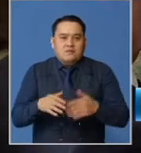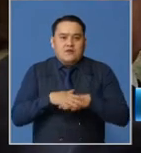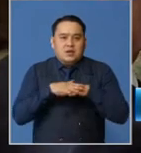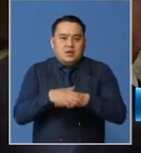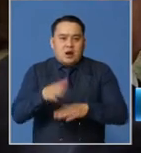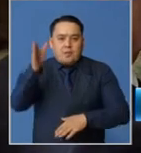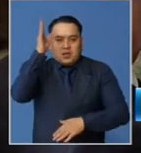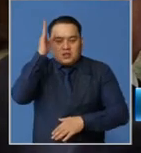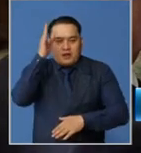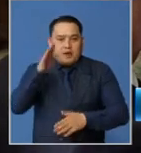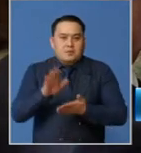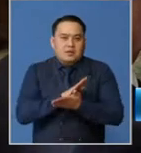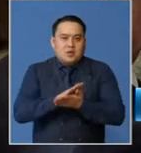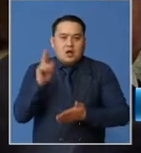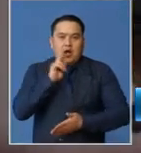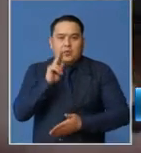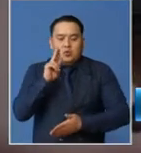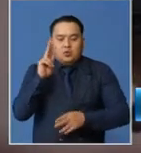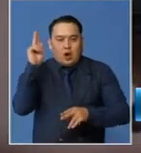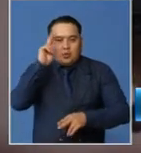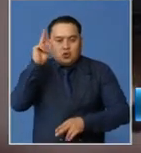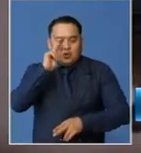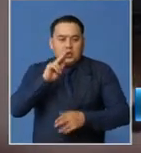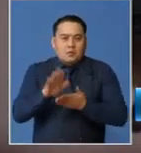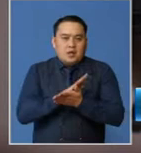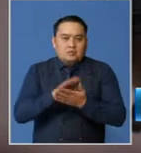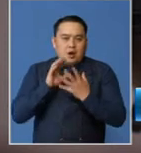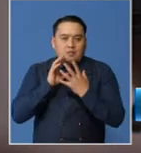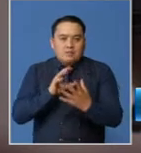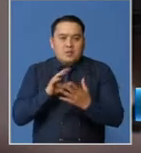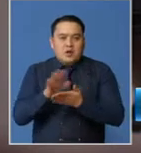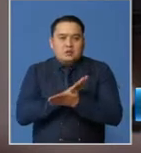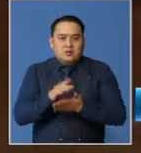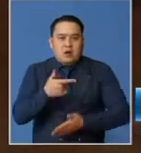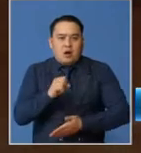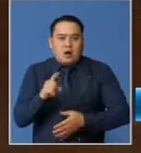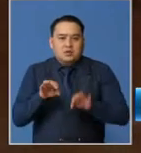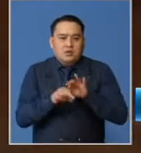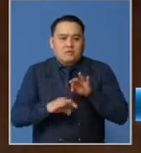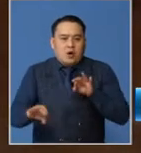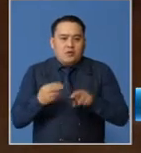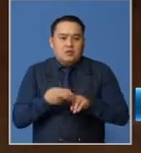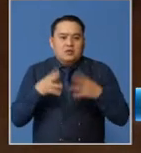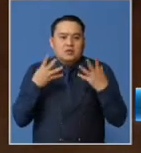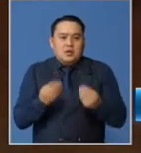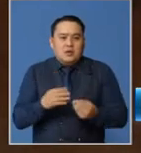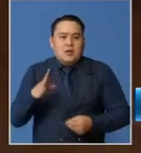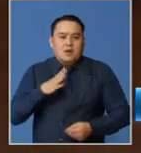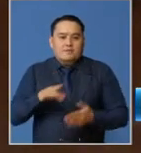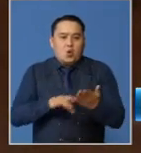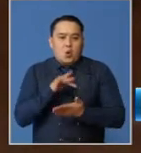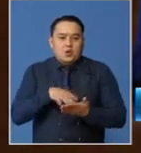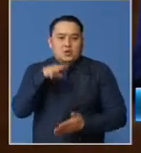выделение образовательных грантов, бесплатный проезд в городском транспорте, бесплатное подключение к газопроводу. Сенаторы в этот день также побывали в